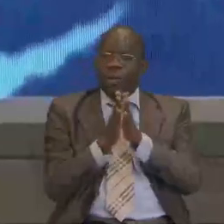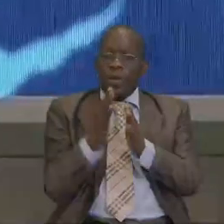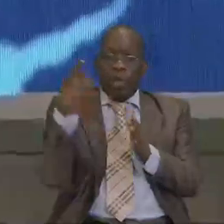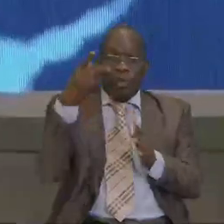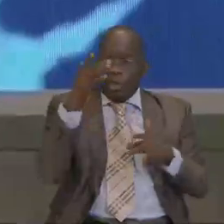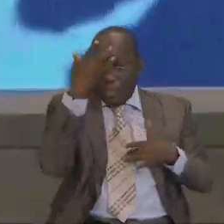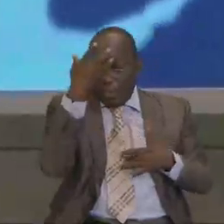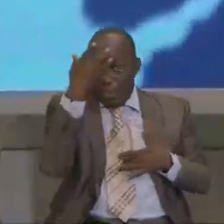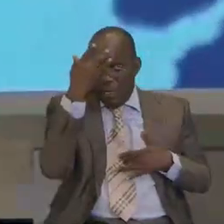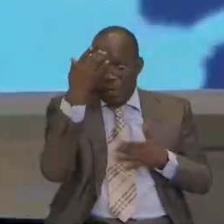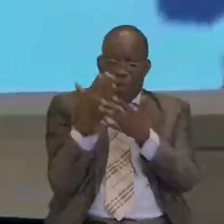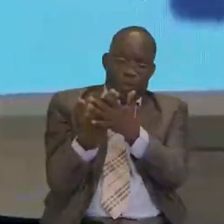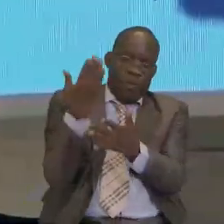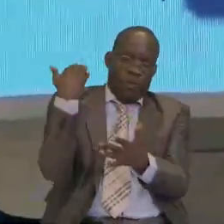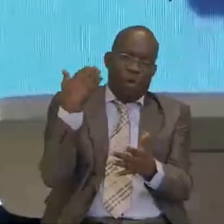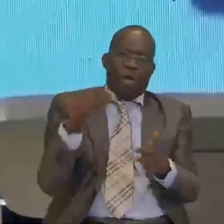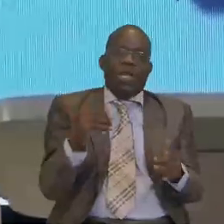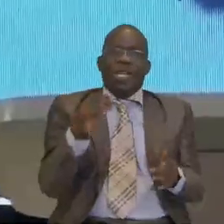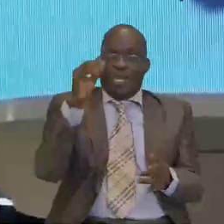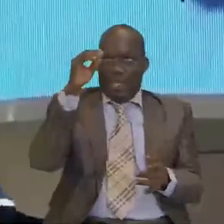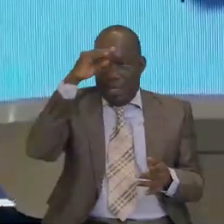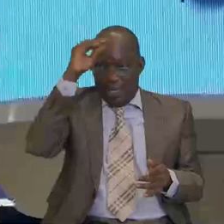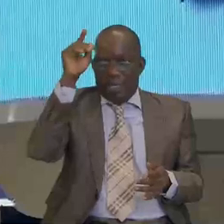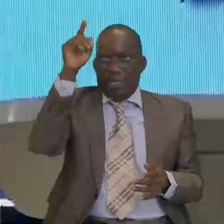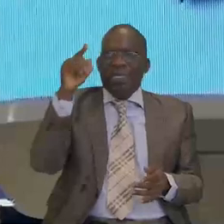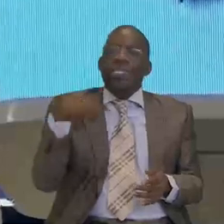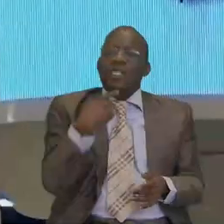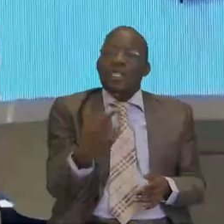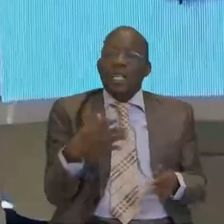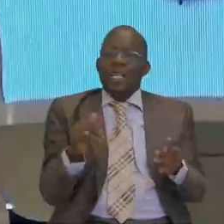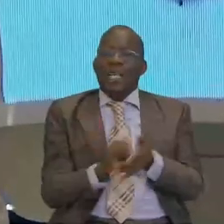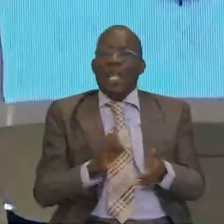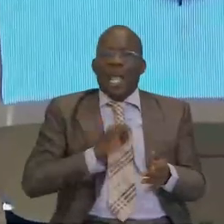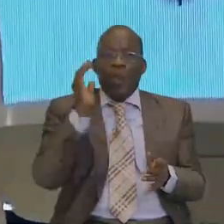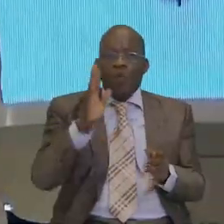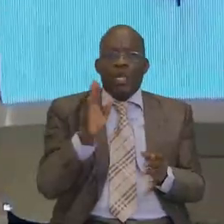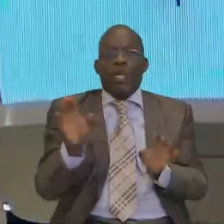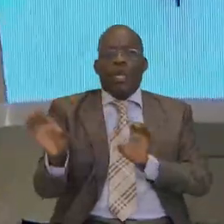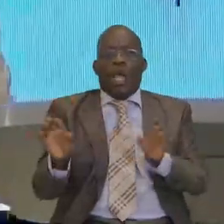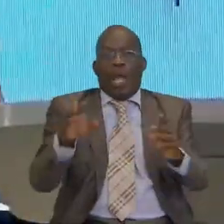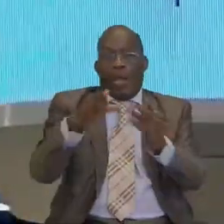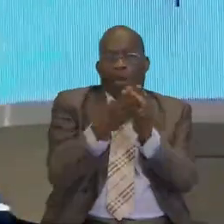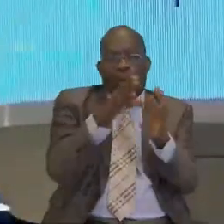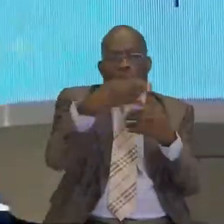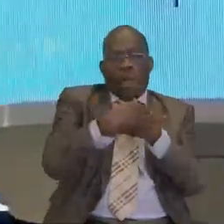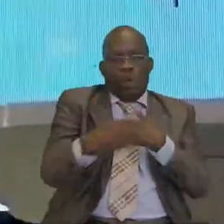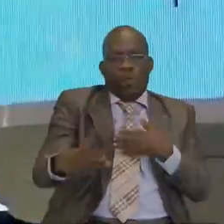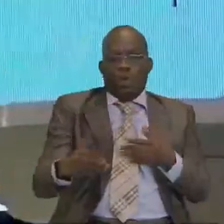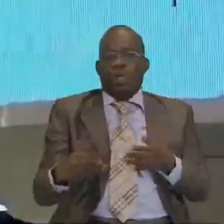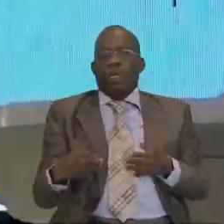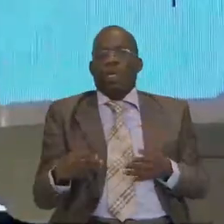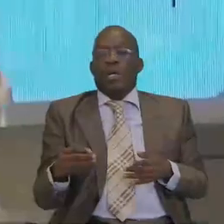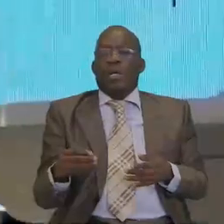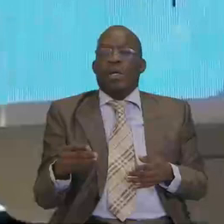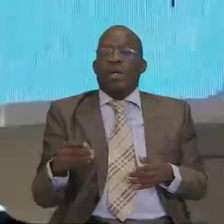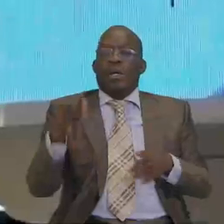dit, je vais copier, je vais imiter, Je vais imiter la manière dont